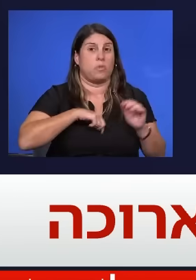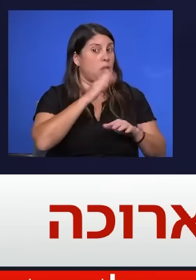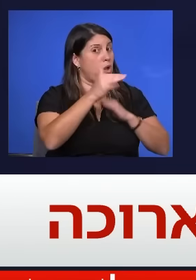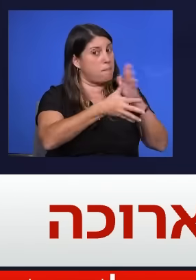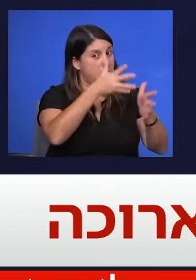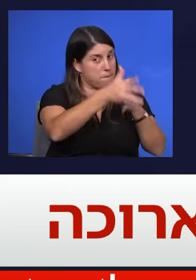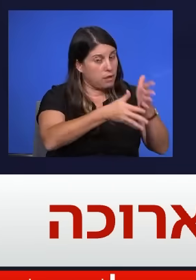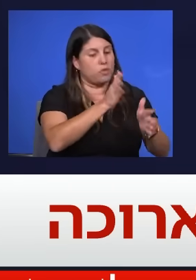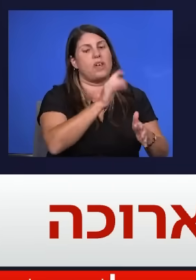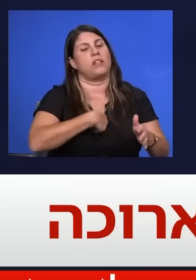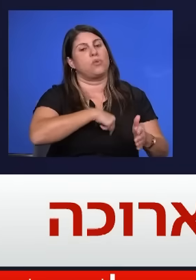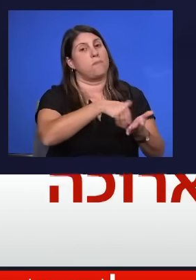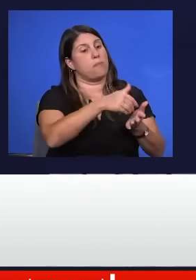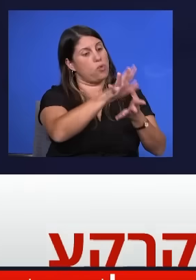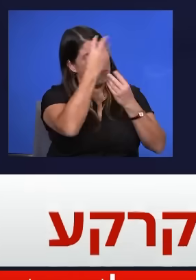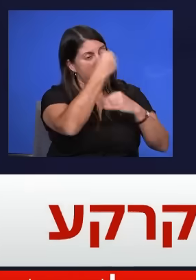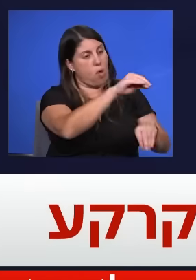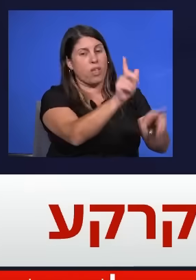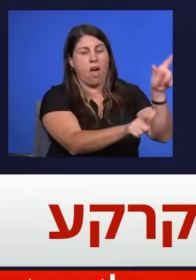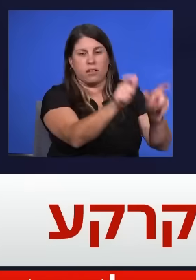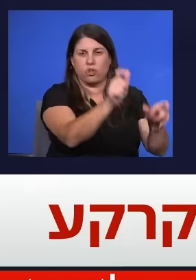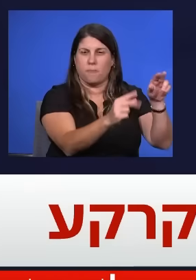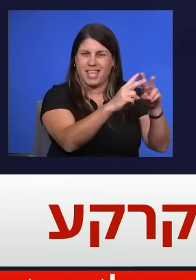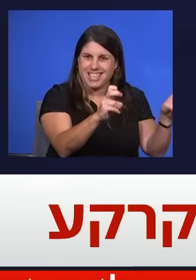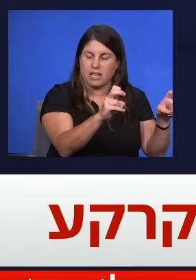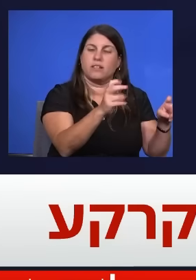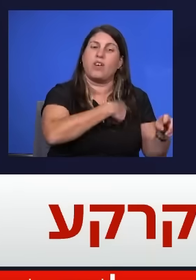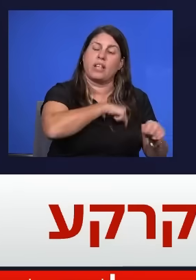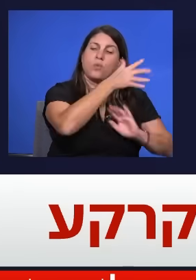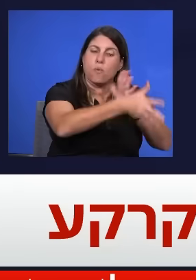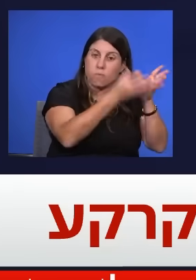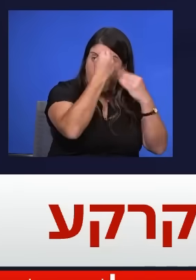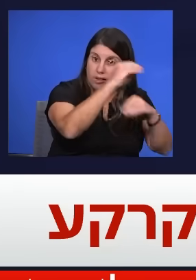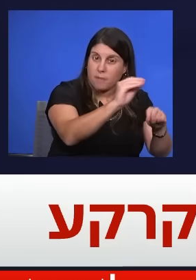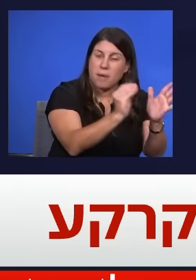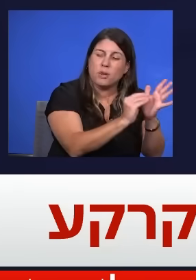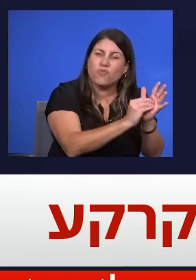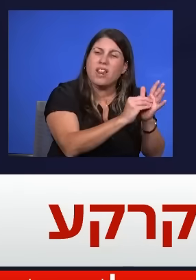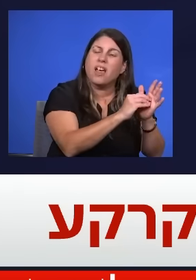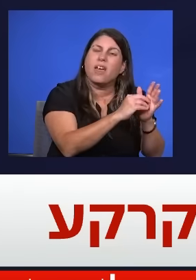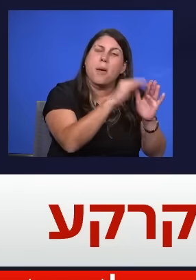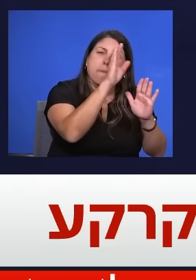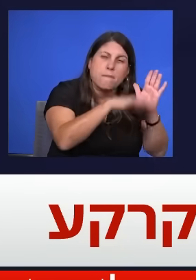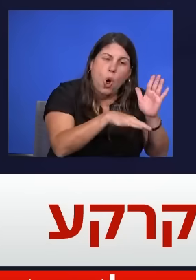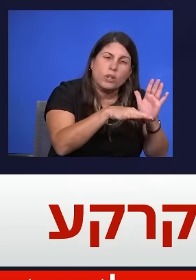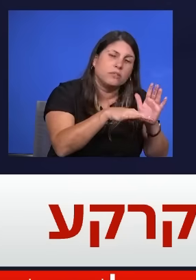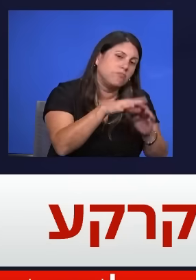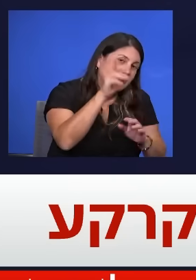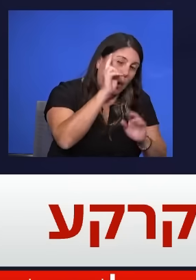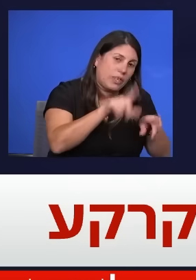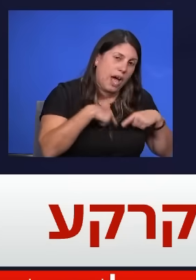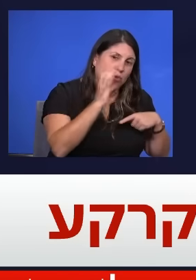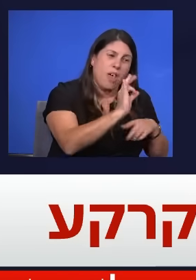את זה לתושבי העיר עזה וסביבתה, ואנחנו אומרים את זה כדי להקטין את הסיכון לחייהם. נו דרומה, אז יש שם